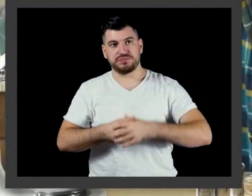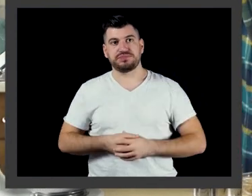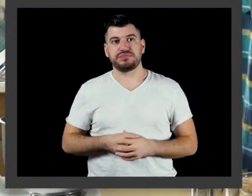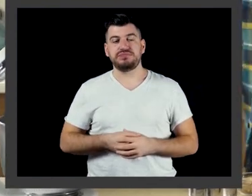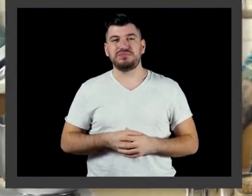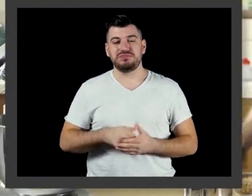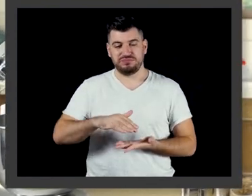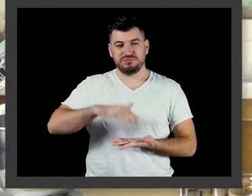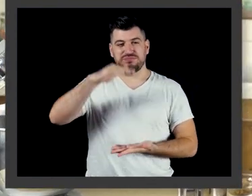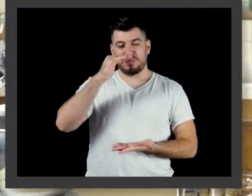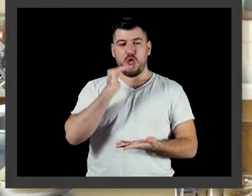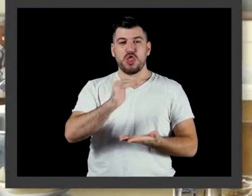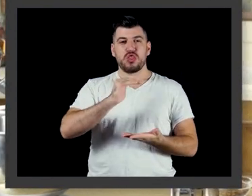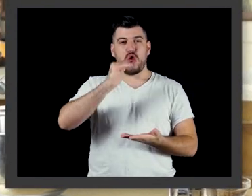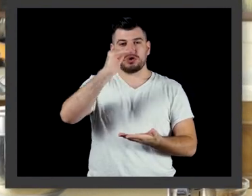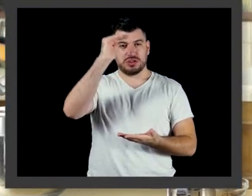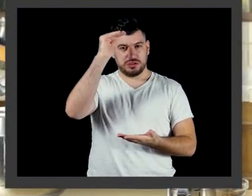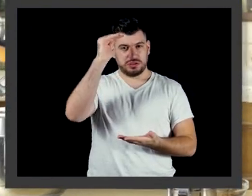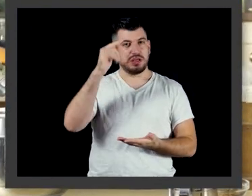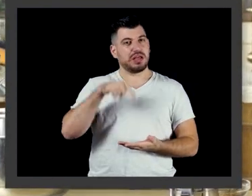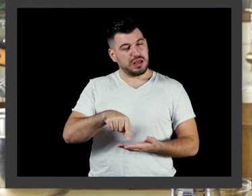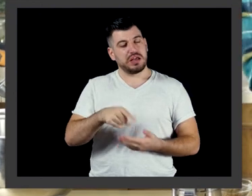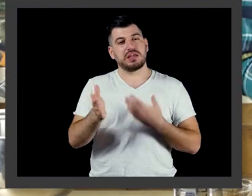δοχείο, για να με διευκολύνει μετά να το